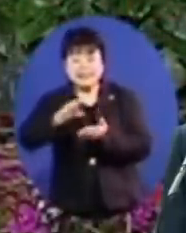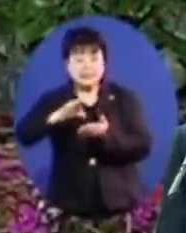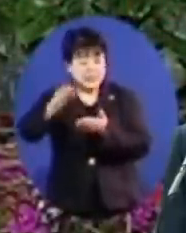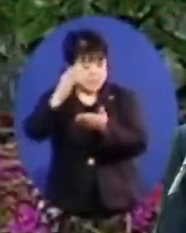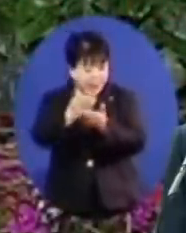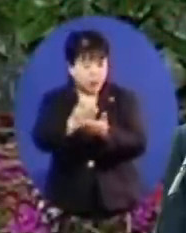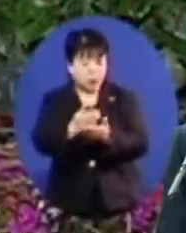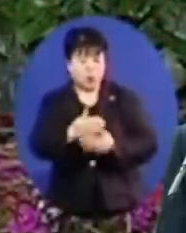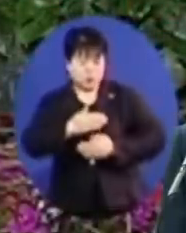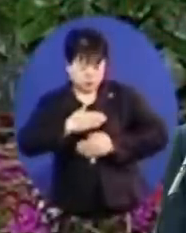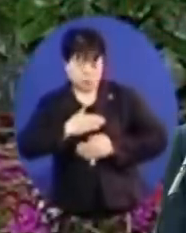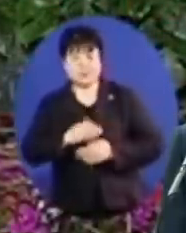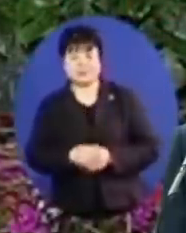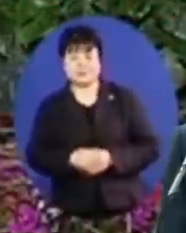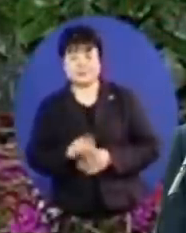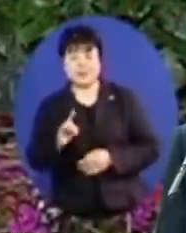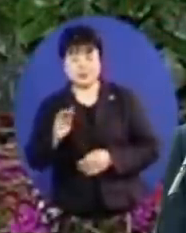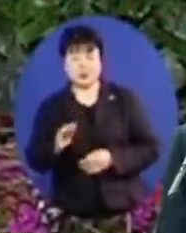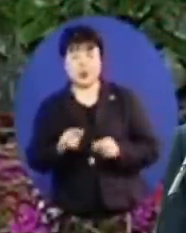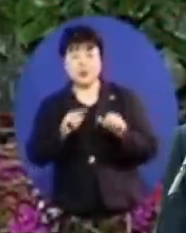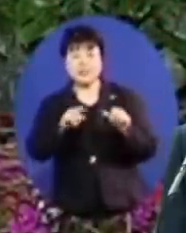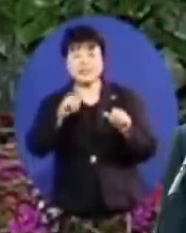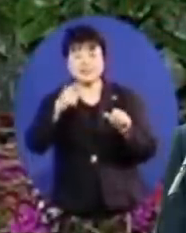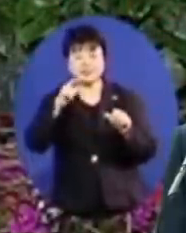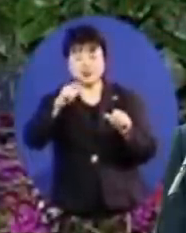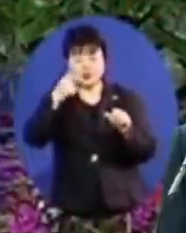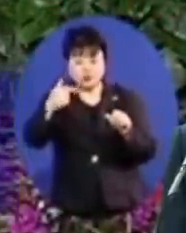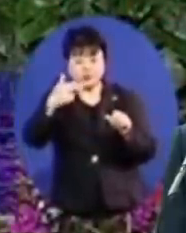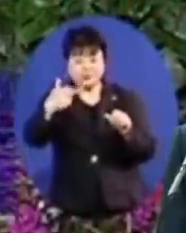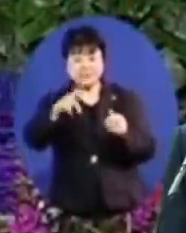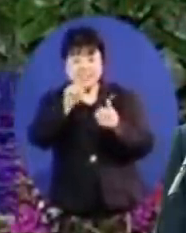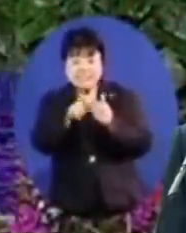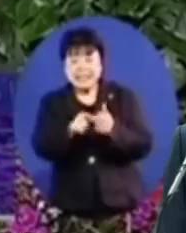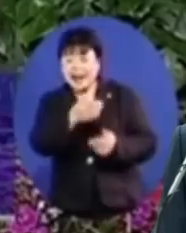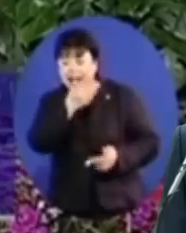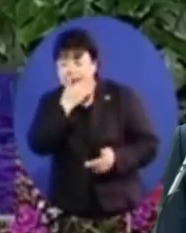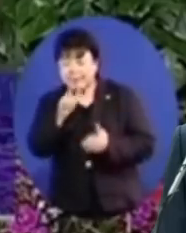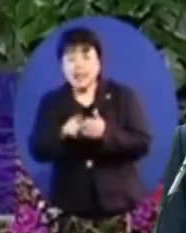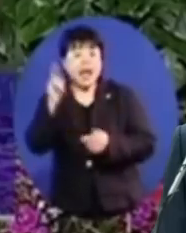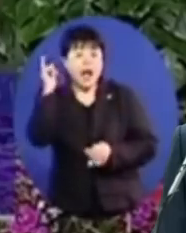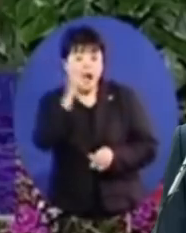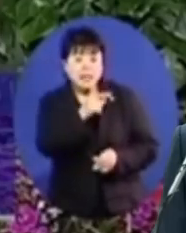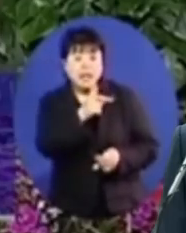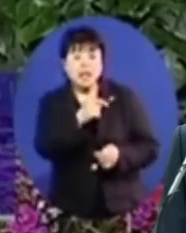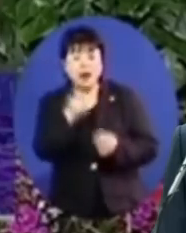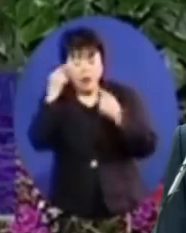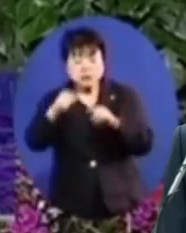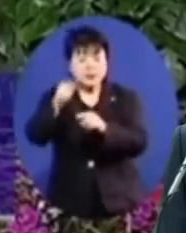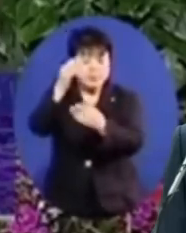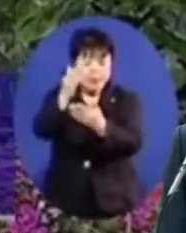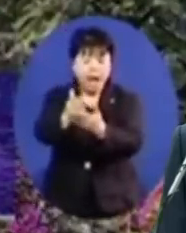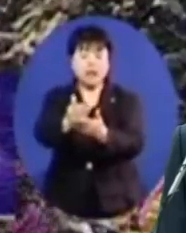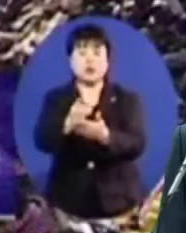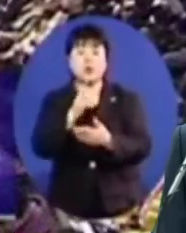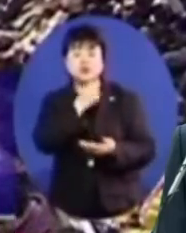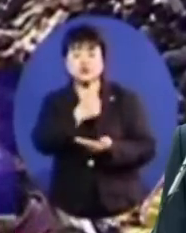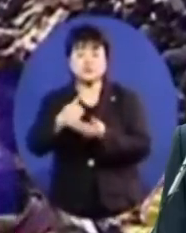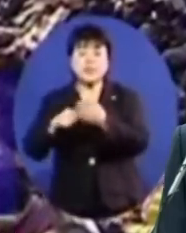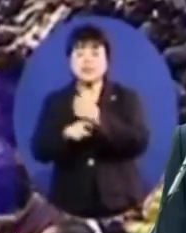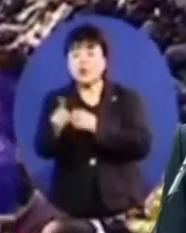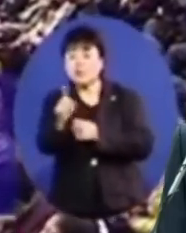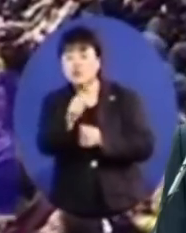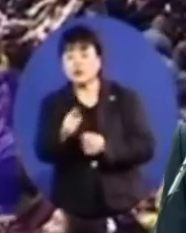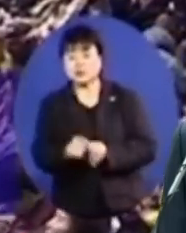것입니다. 에베소 5장 16절로 17절에 세월을 아끼라 때가 악하니라 그러므로 리스는 자가 되지 말고 오직 주의 뜻이